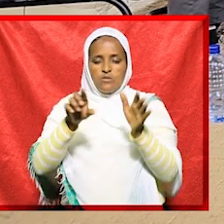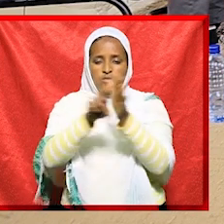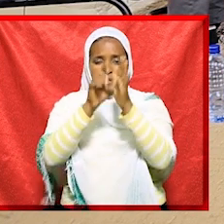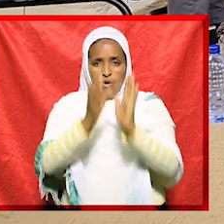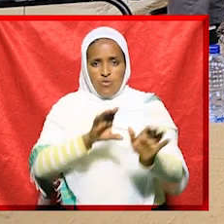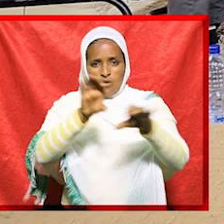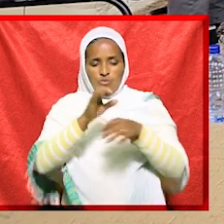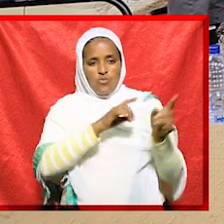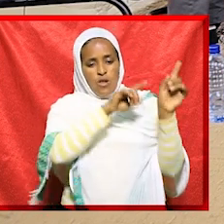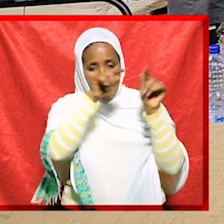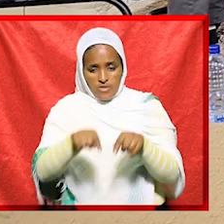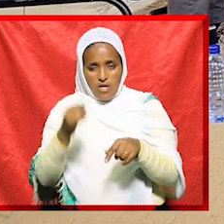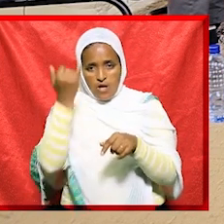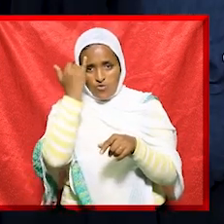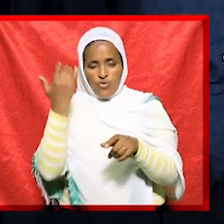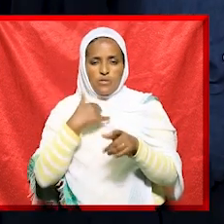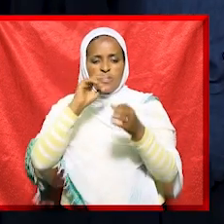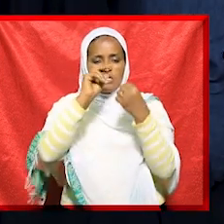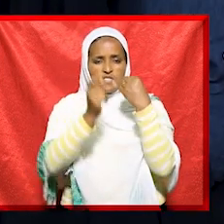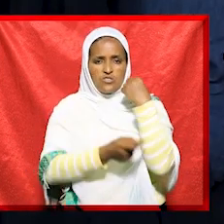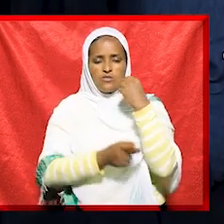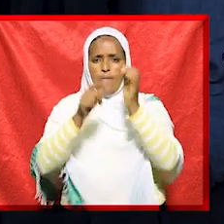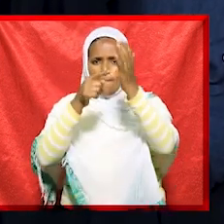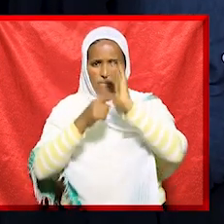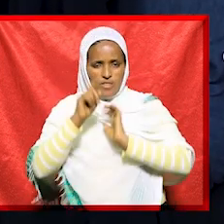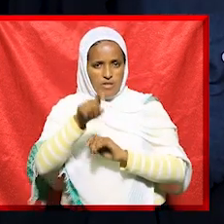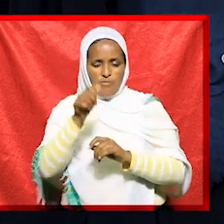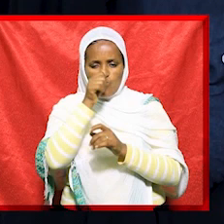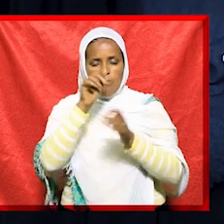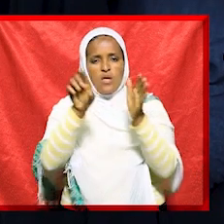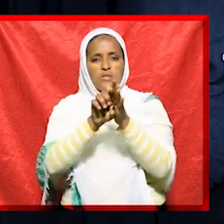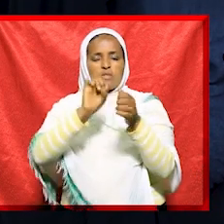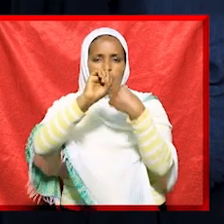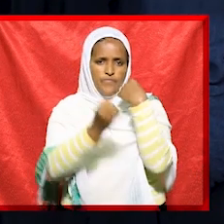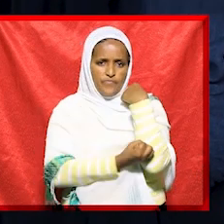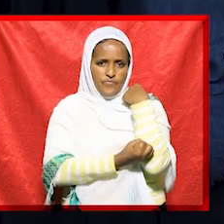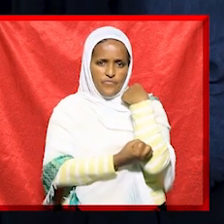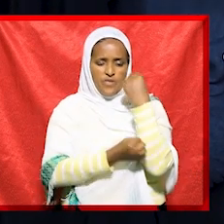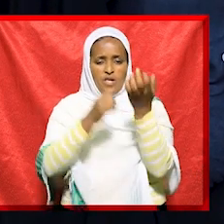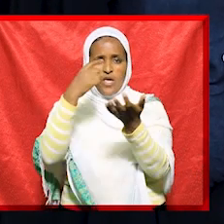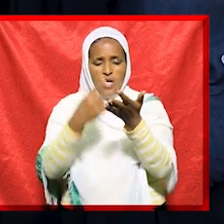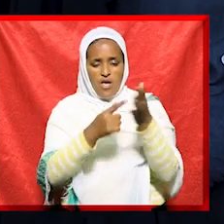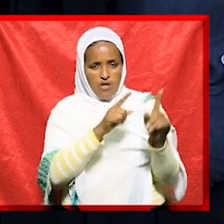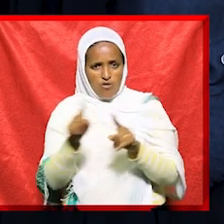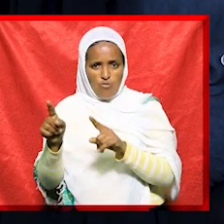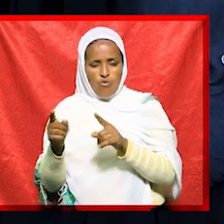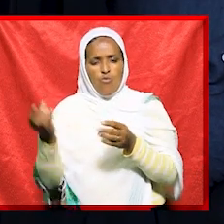በቀጣይነት እነዚህን ሰዎች ሌጋላይዝ አድርጎ ሊያመጣ አስቦ የነበረ ድርጅት መጠየቅ አለበት በኢትዮጵያ ህግ